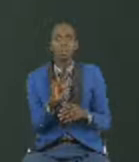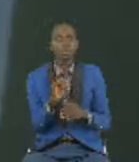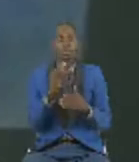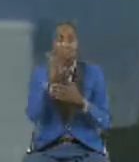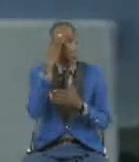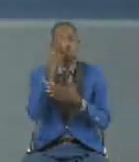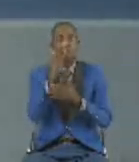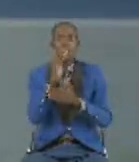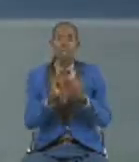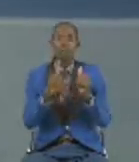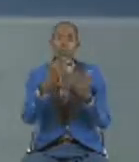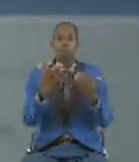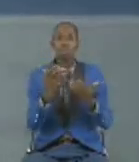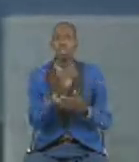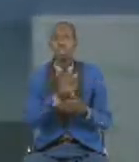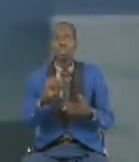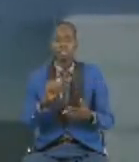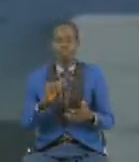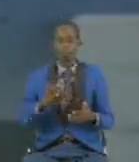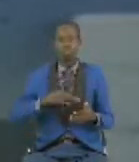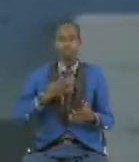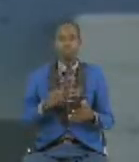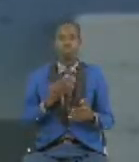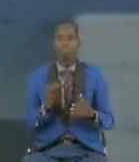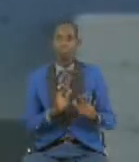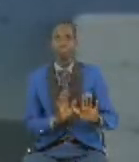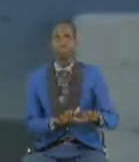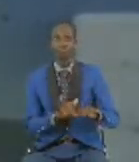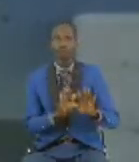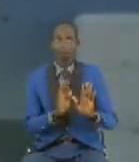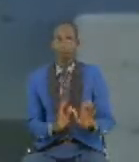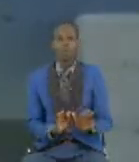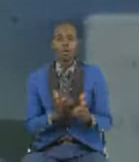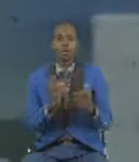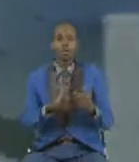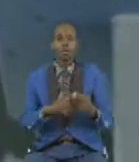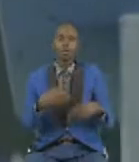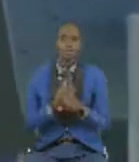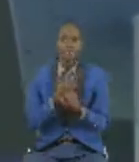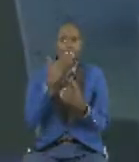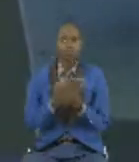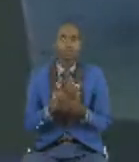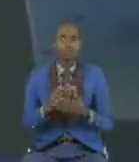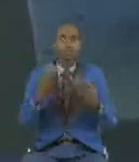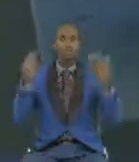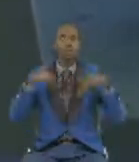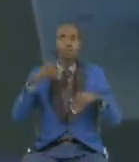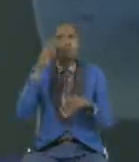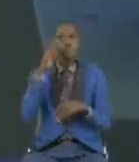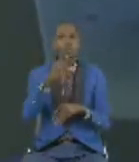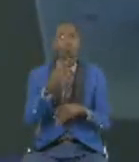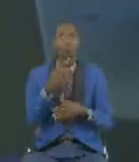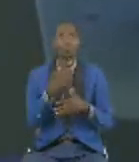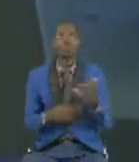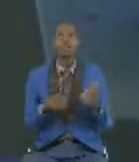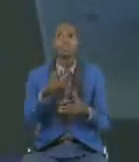le monde veut un bon tailleur d'ailleurs. Je veux qu'il me fasse de bonnes tenues. Il n'a pas besoin de courage. Ce qu'il